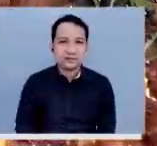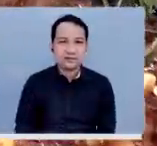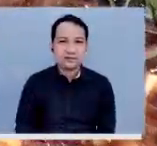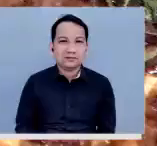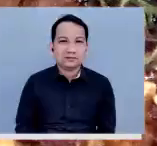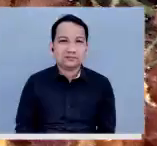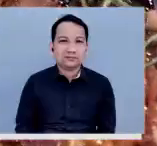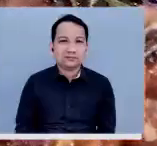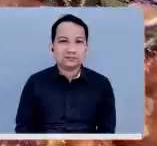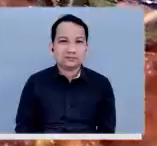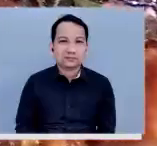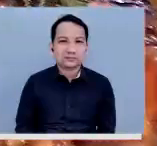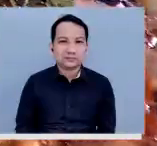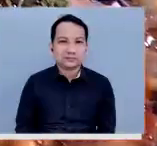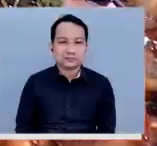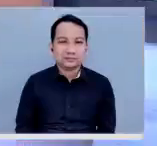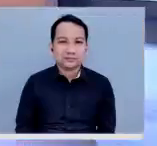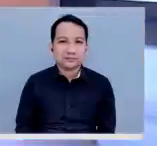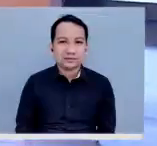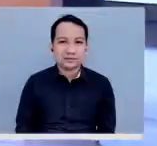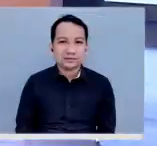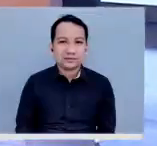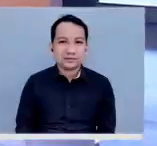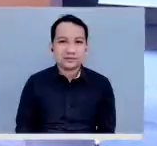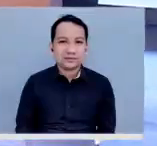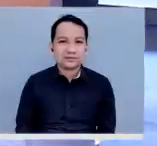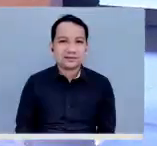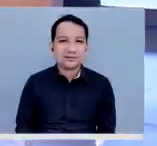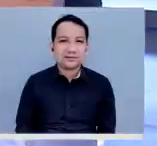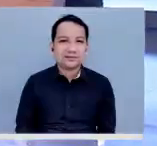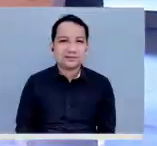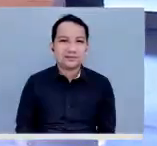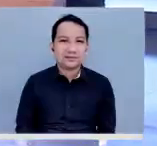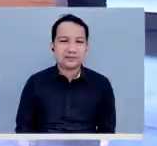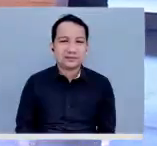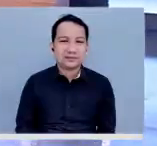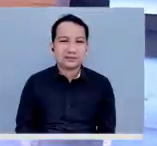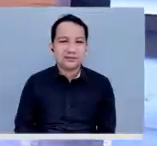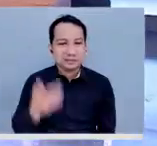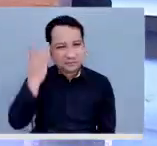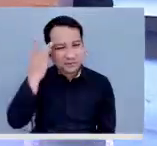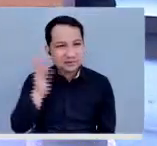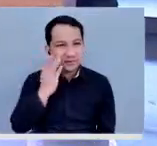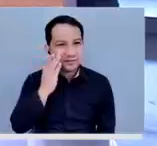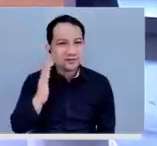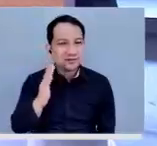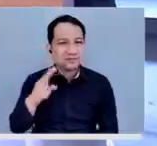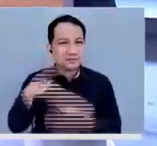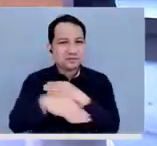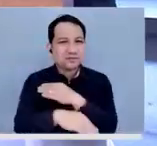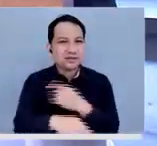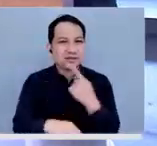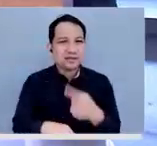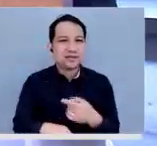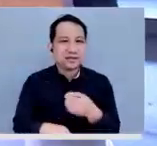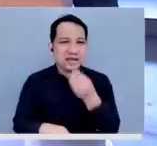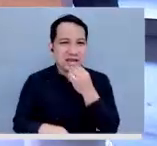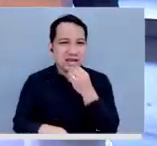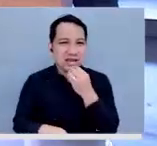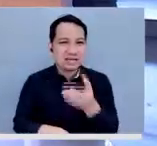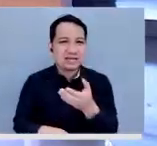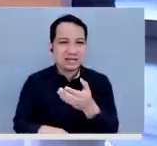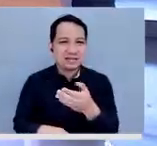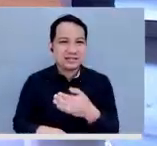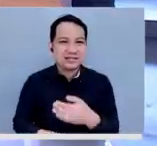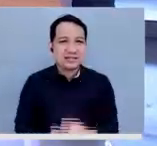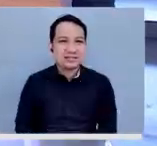Oh, ikaw din. Ito si Manong Sushi din. Yung sushi nihao, parang ang sarap imagine na nasa beach ka kasi ito yung kadalasang kinakain yung kanin sa inihaw.